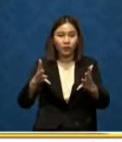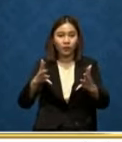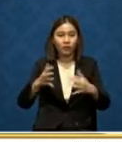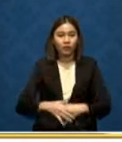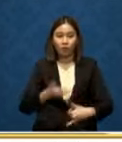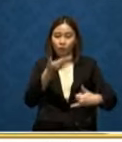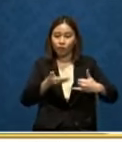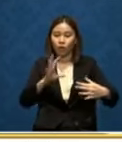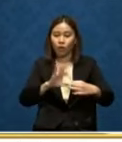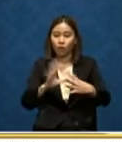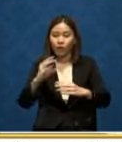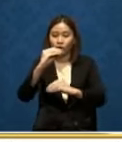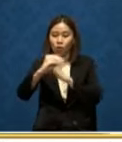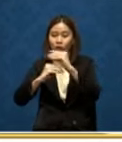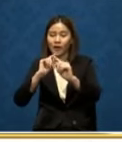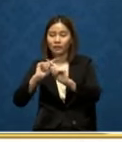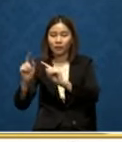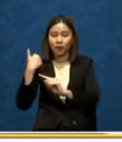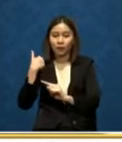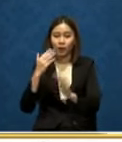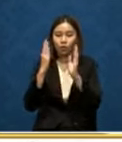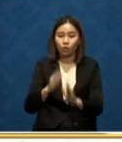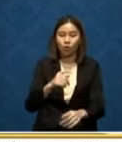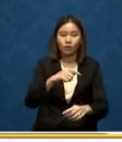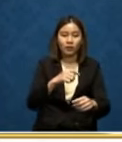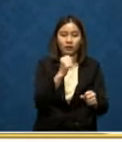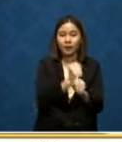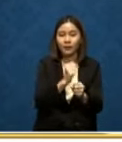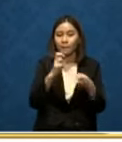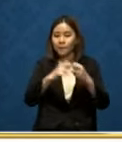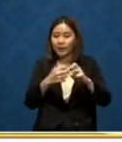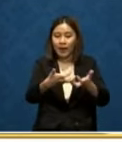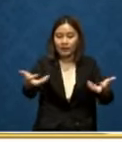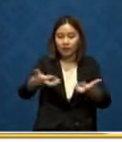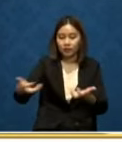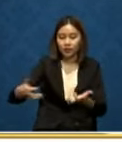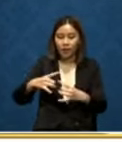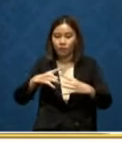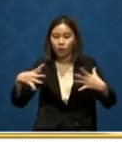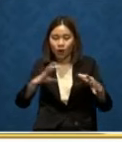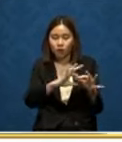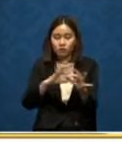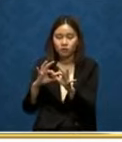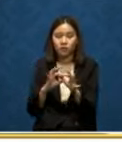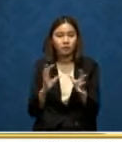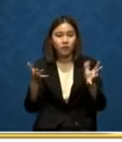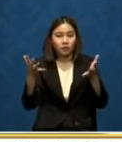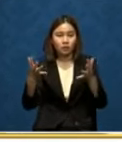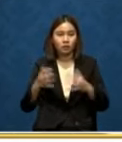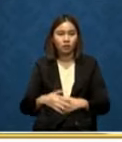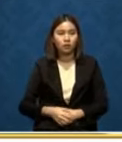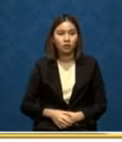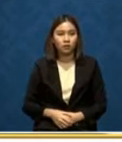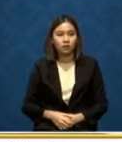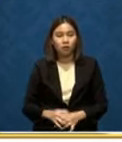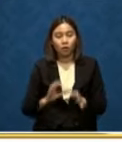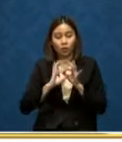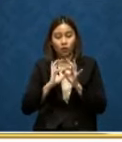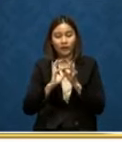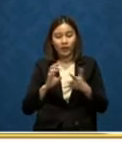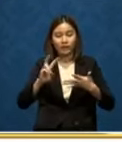หลายโครงการนะครับต่างคนต่างทำมองปัญหาแบบแยกส่วนขาดการเชื่อมโยงบูรณาการข้อมูล